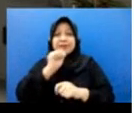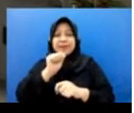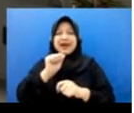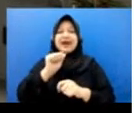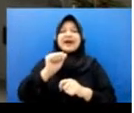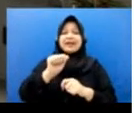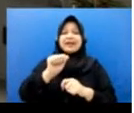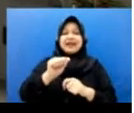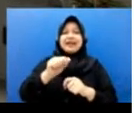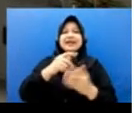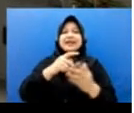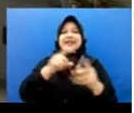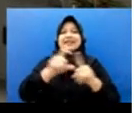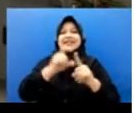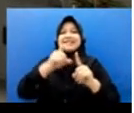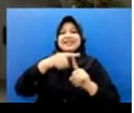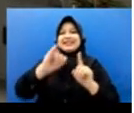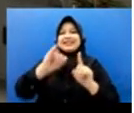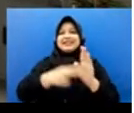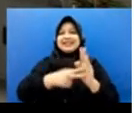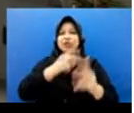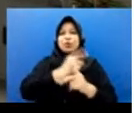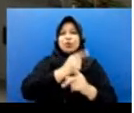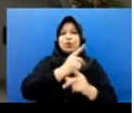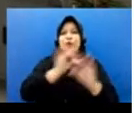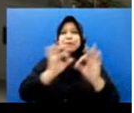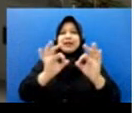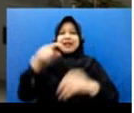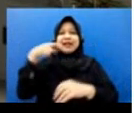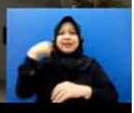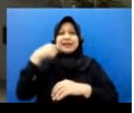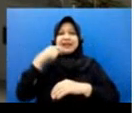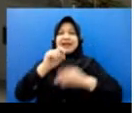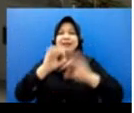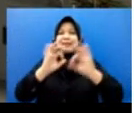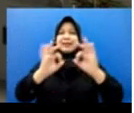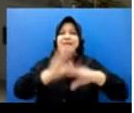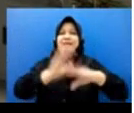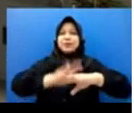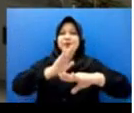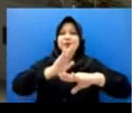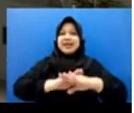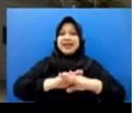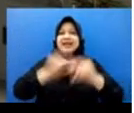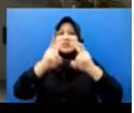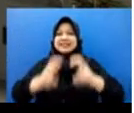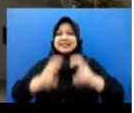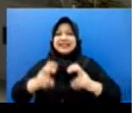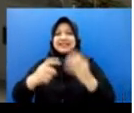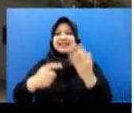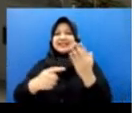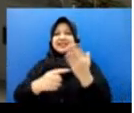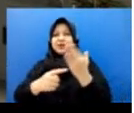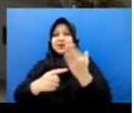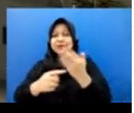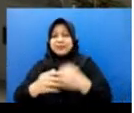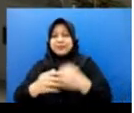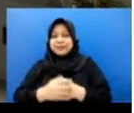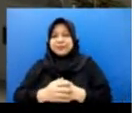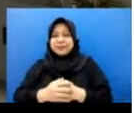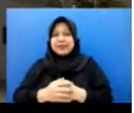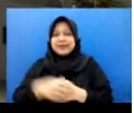Tenaga Kependidikan Kemendikbudristek dengan VNV Communication Group didukung oleh Hewlett Packard